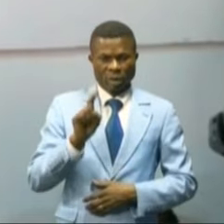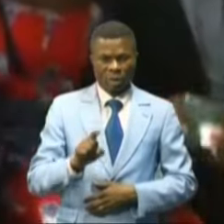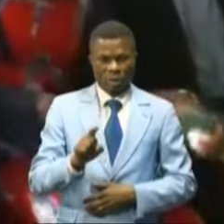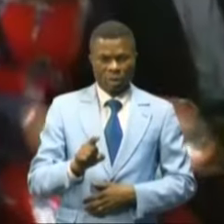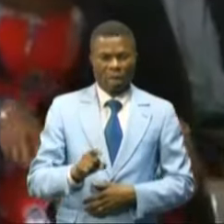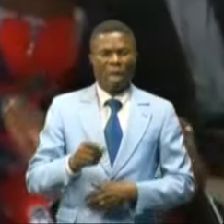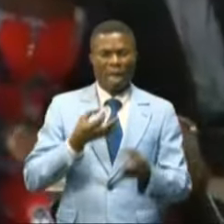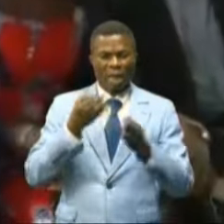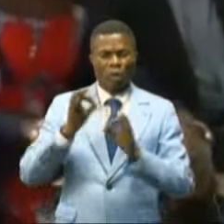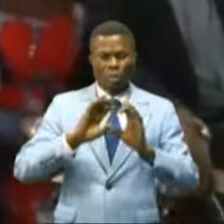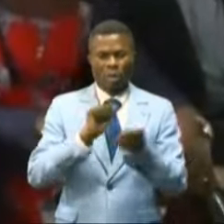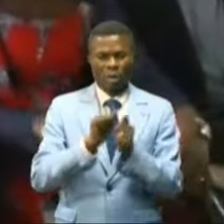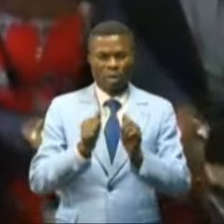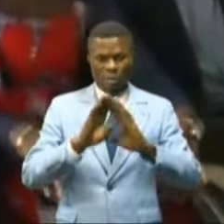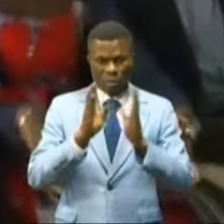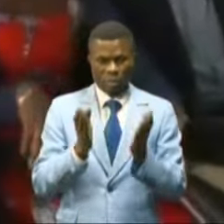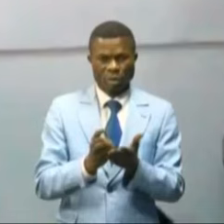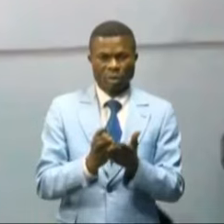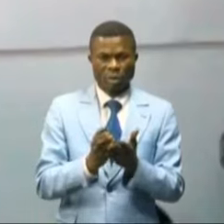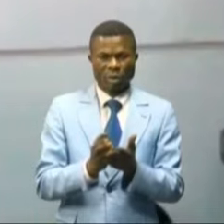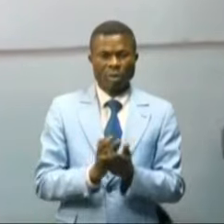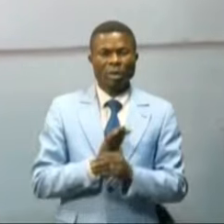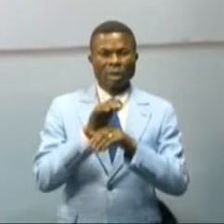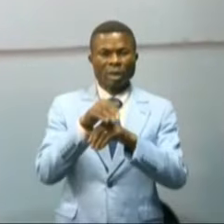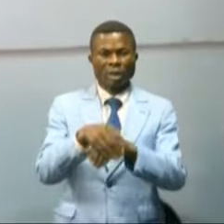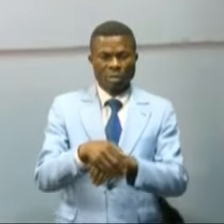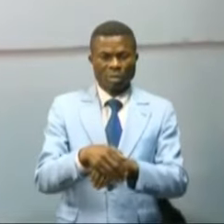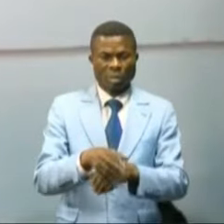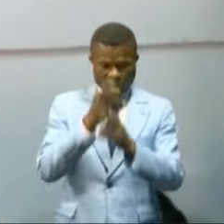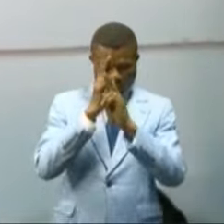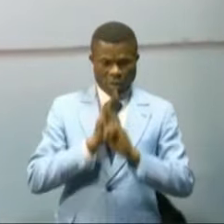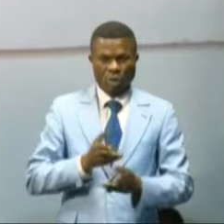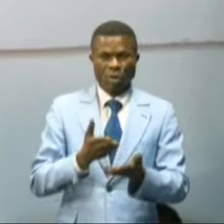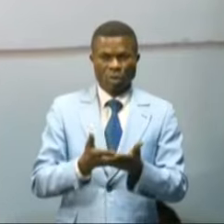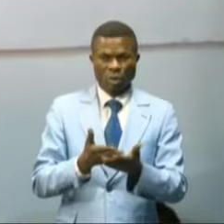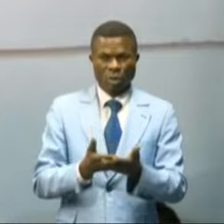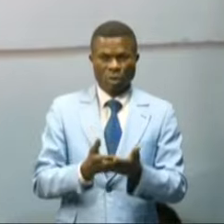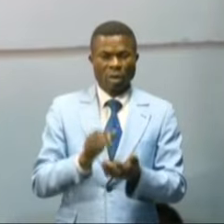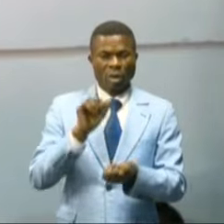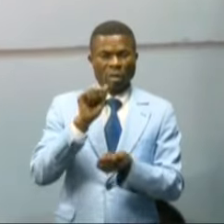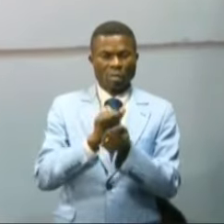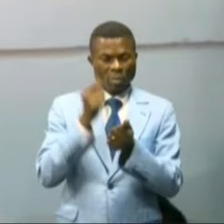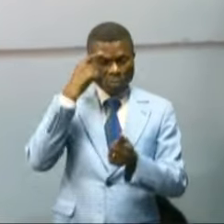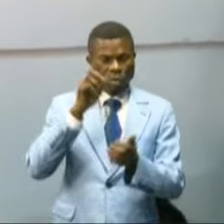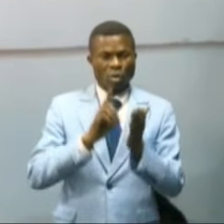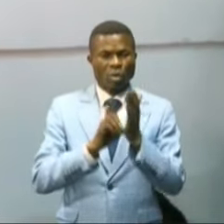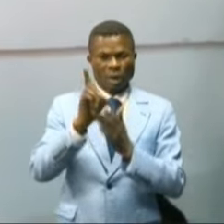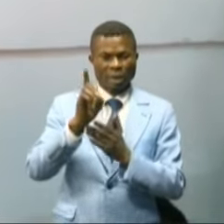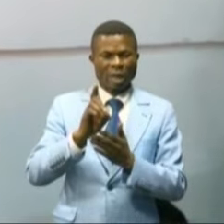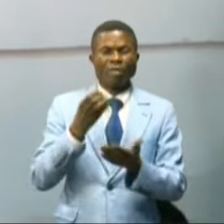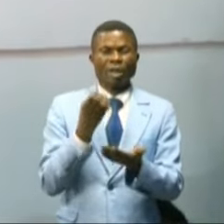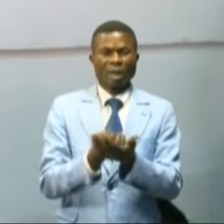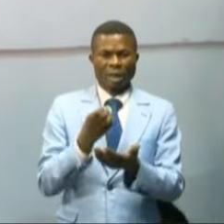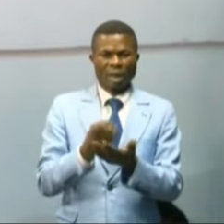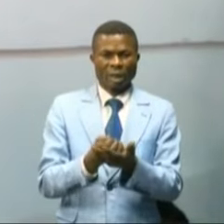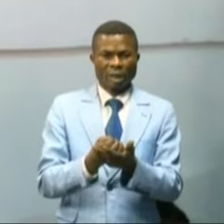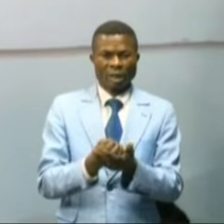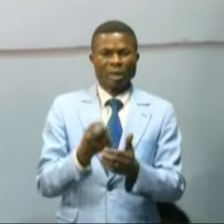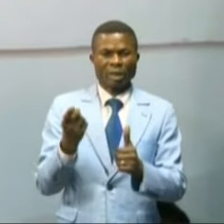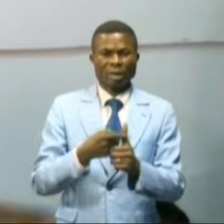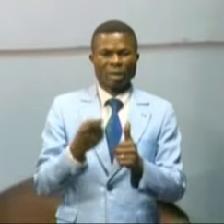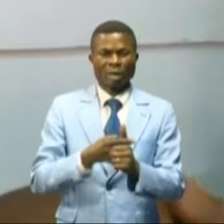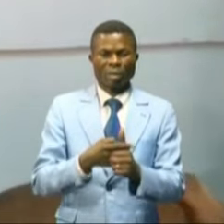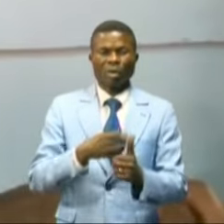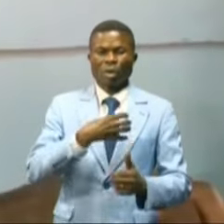de leurs droits. Ils n'auront pas la possibilité de participer pleinement au développement de nos communautés malgré la bonne foi